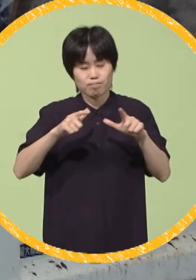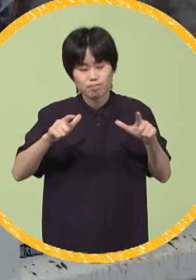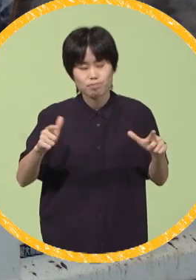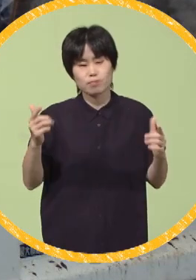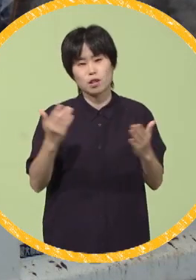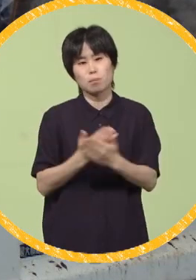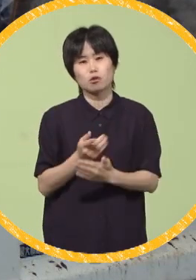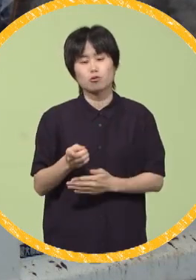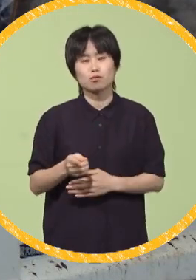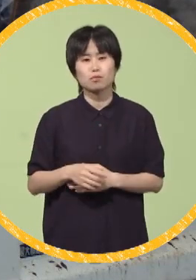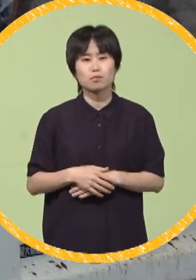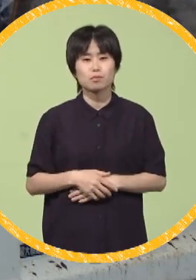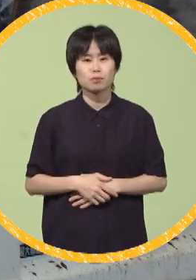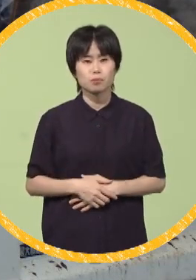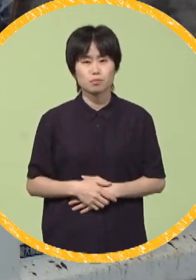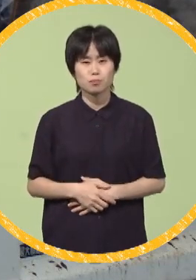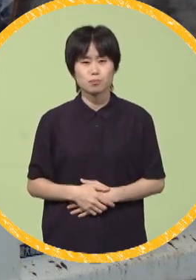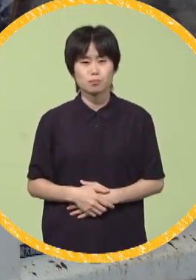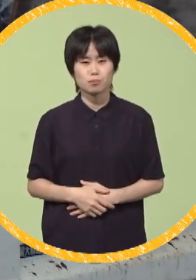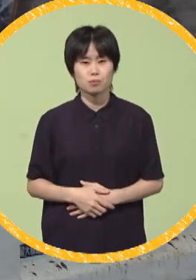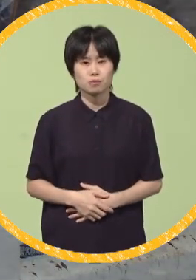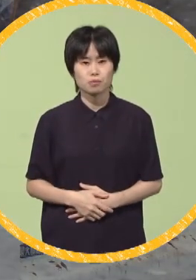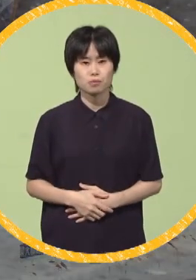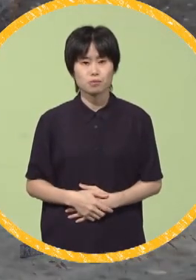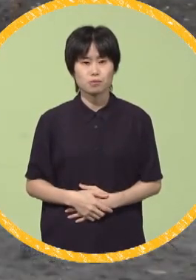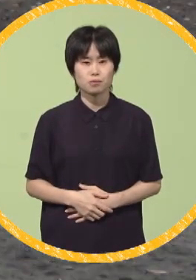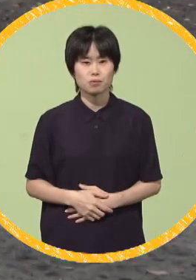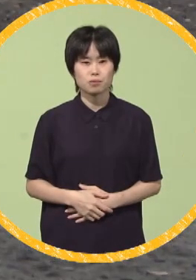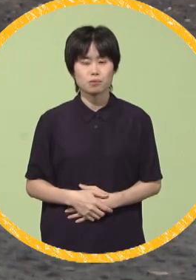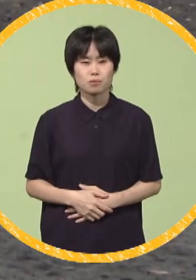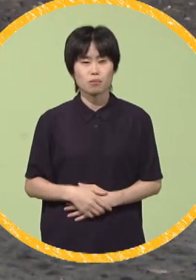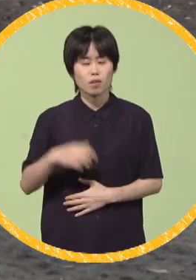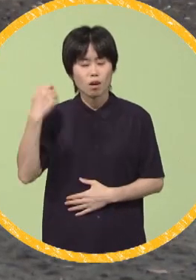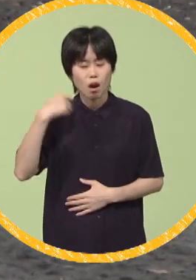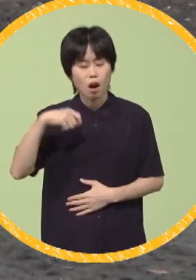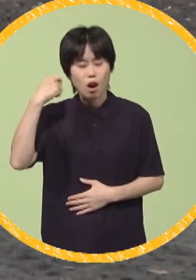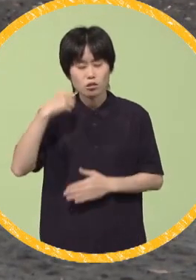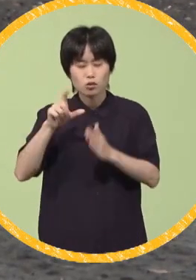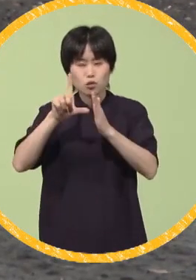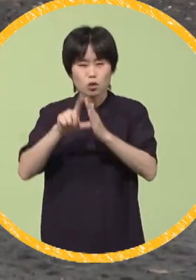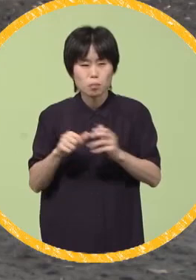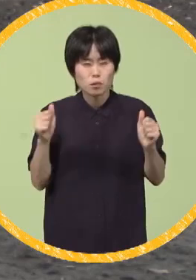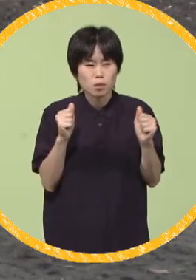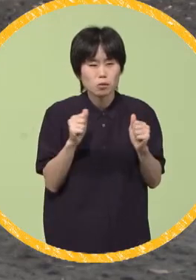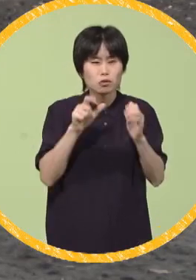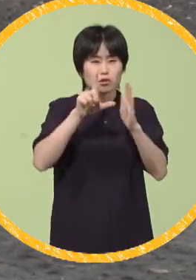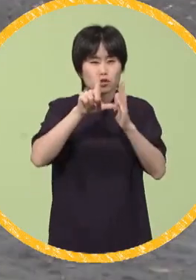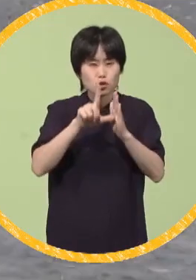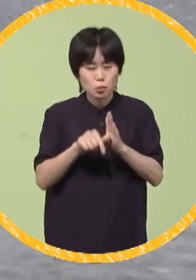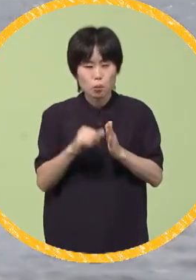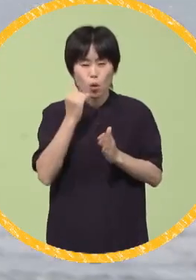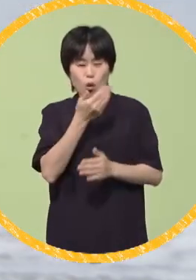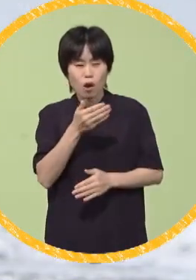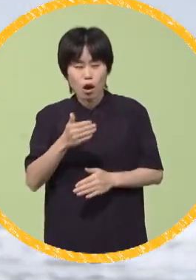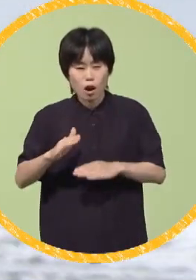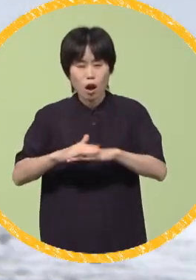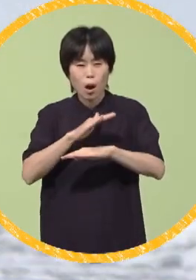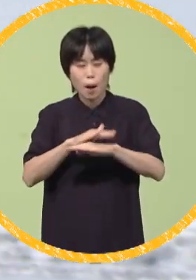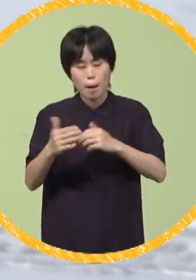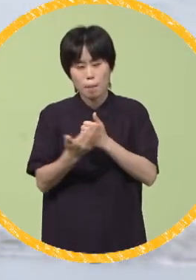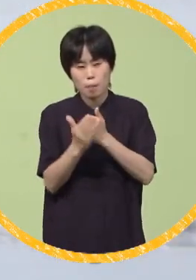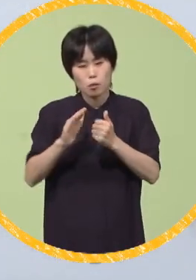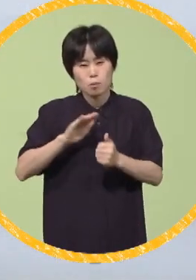ってきますね。 やっぱそうなんですね。 暑い日も寒い日も海岸の環境を守る皆